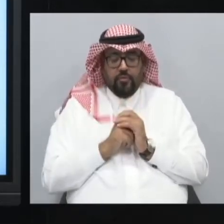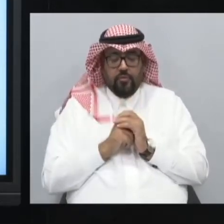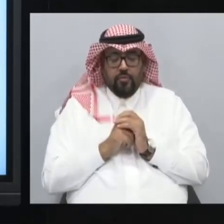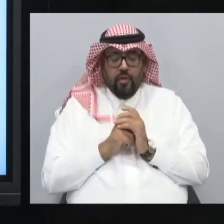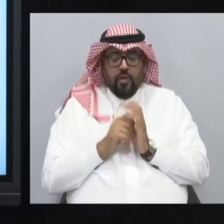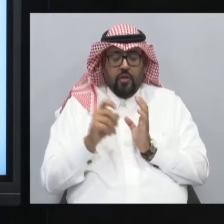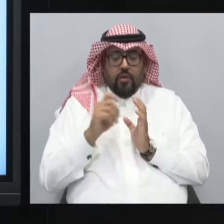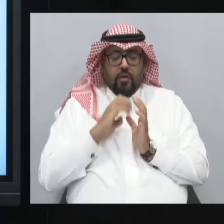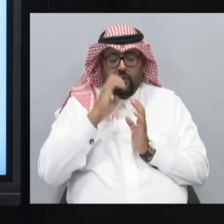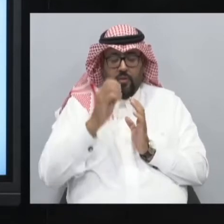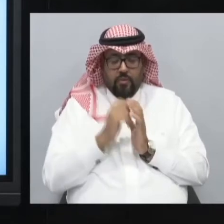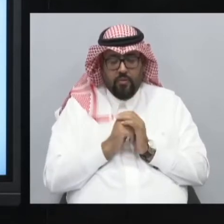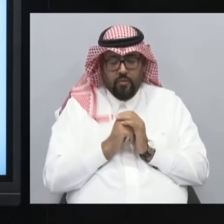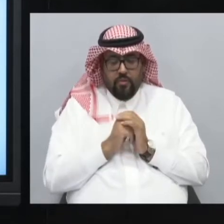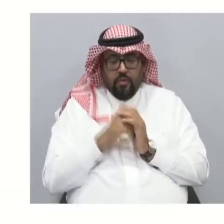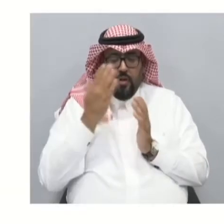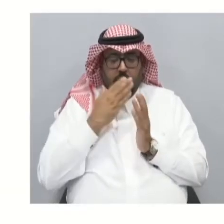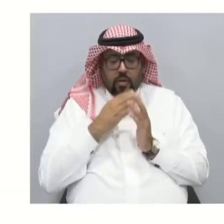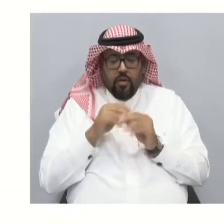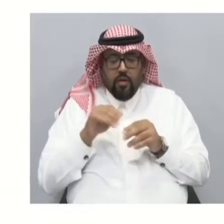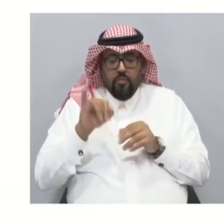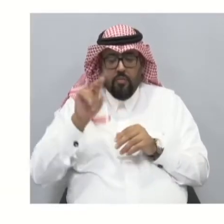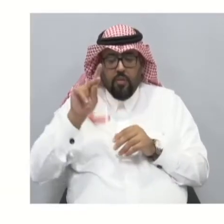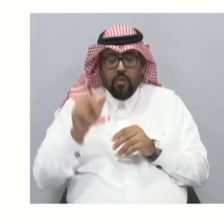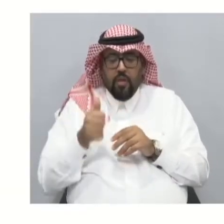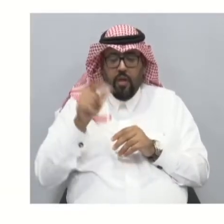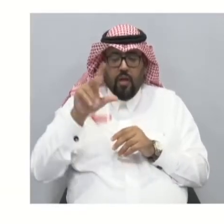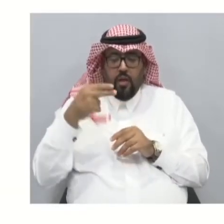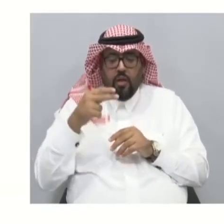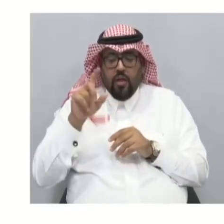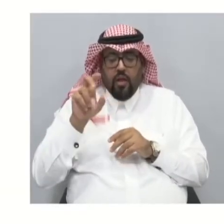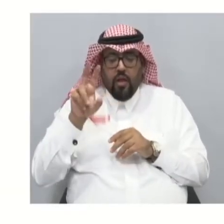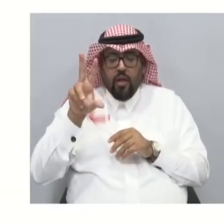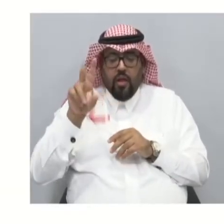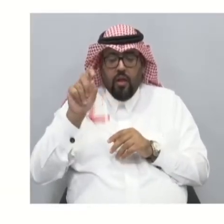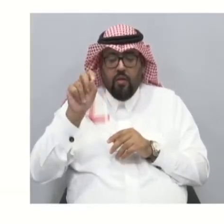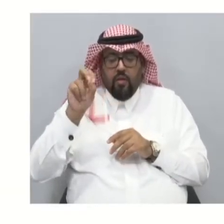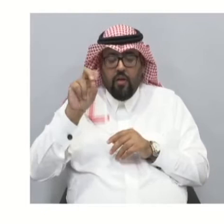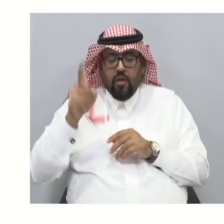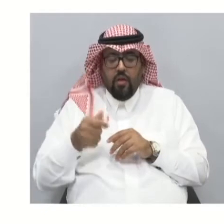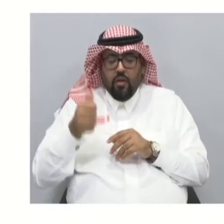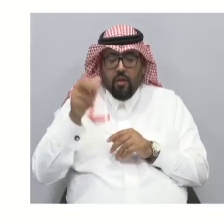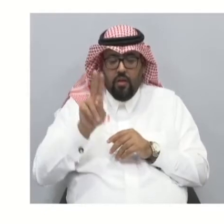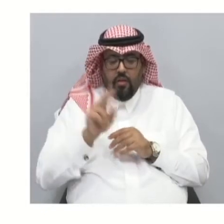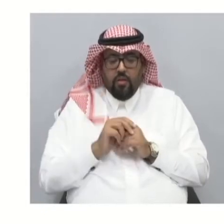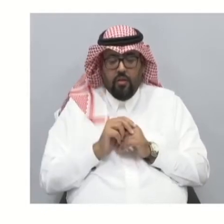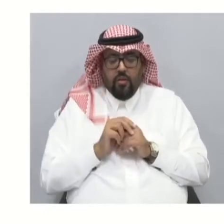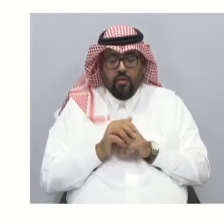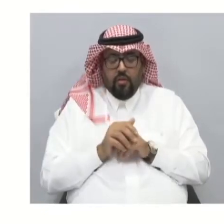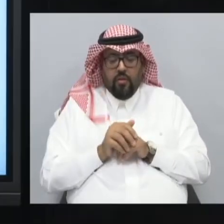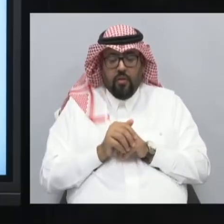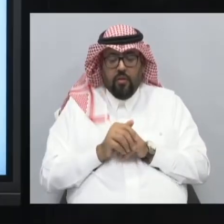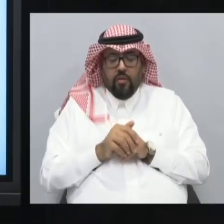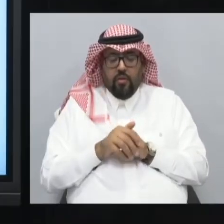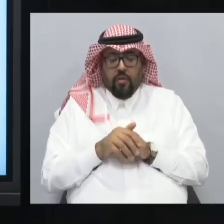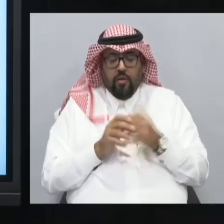جواب. بداية قراءة مطالع الفقرات لتحديد الفكرة الرئيسية، ما هي هذه الخطوة في خطوات القراءة المتعمقة؟ هي